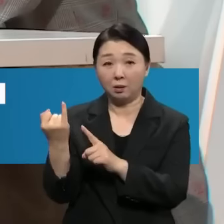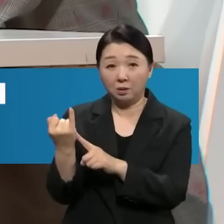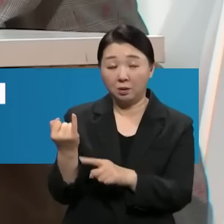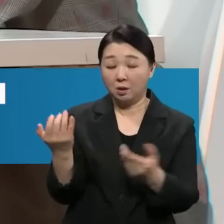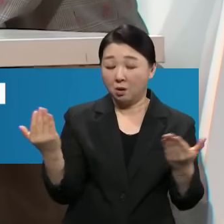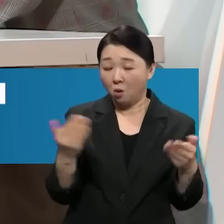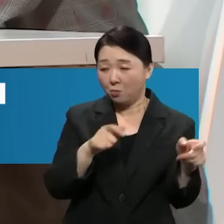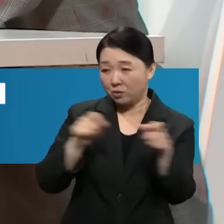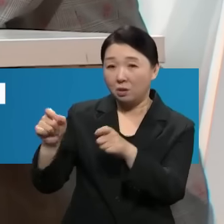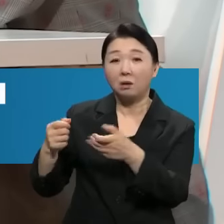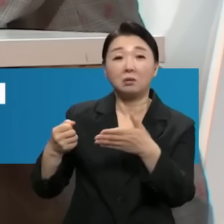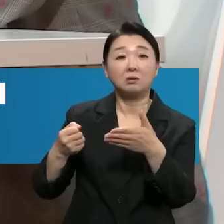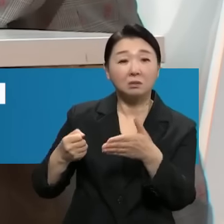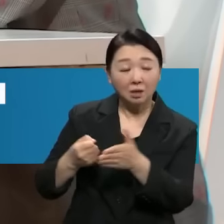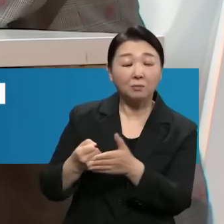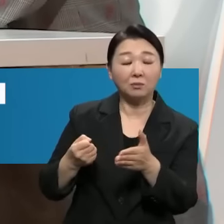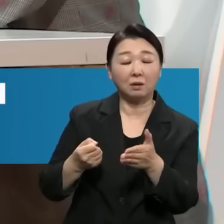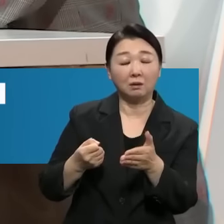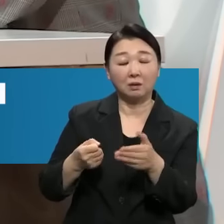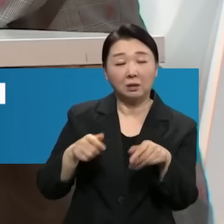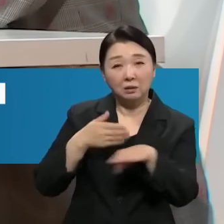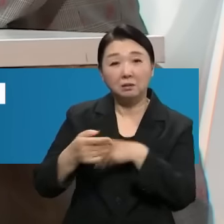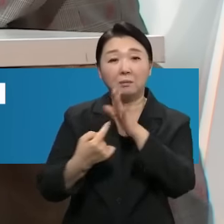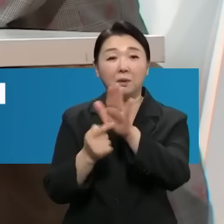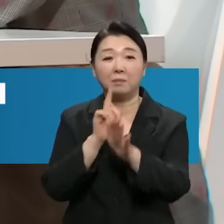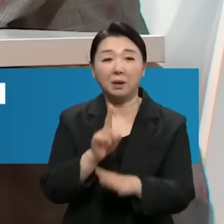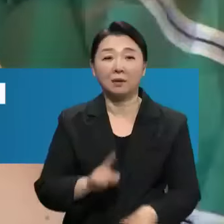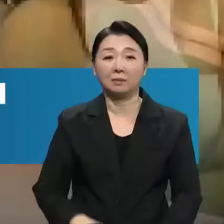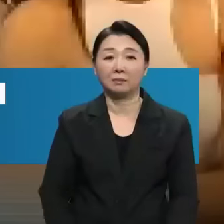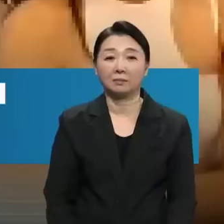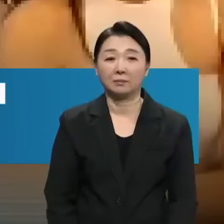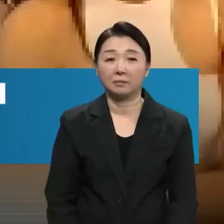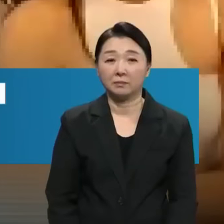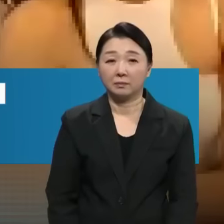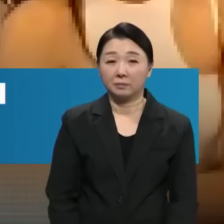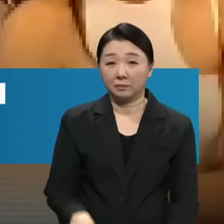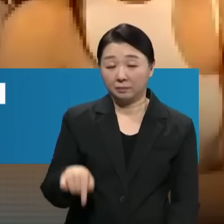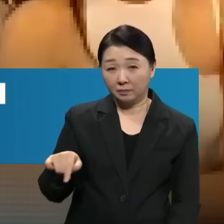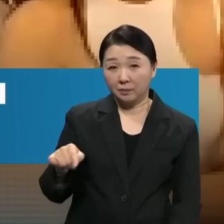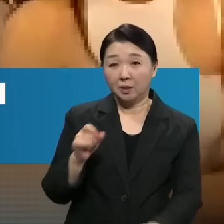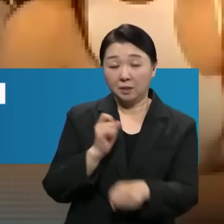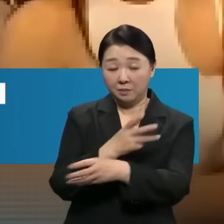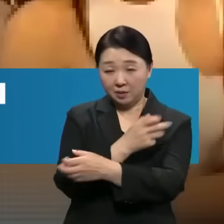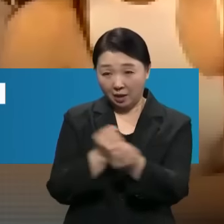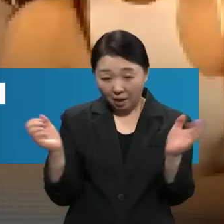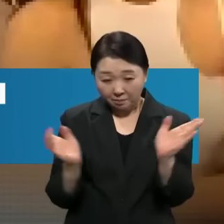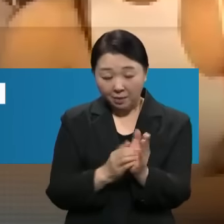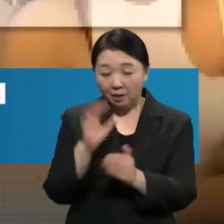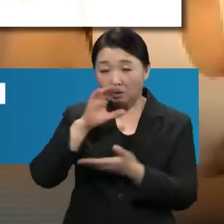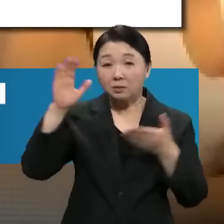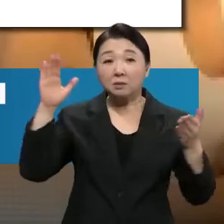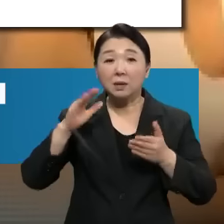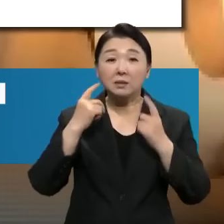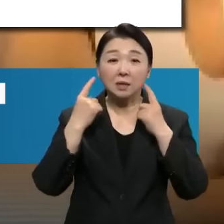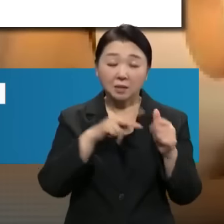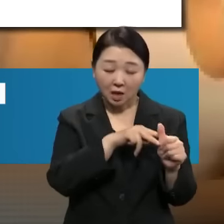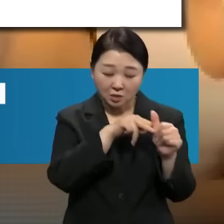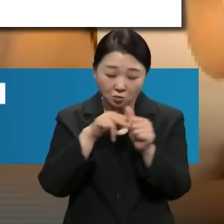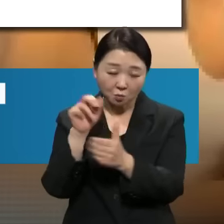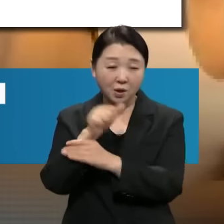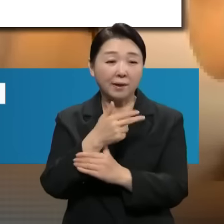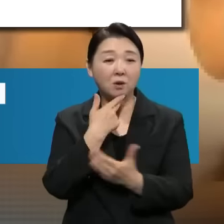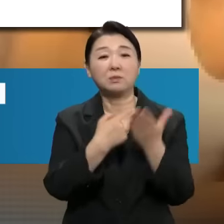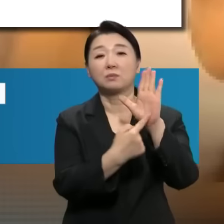대표가 업무를 지연시켰기 때문이라는 주장이 담겼습니다. 어도어는 이미 계약이 종료된 연습생의 개인정보를 허락